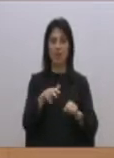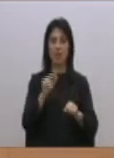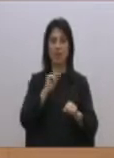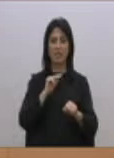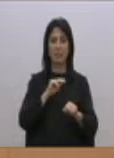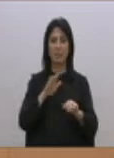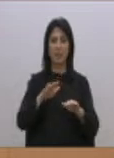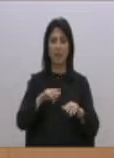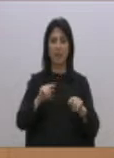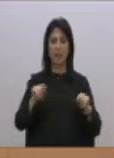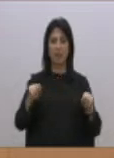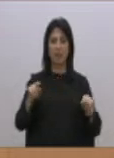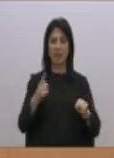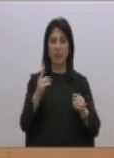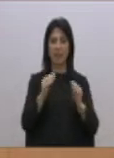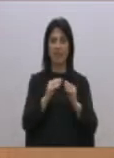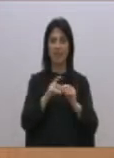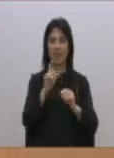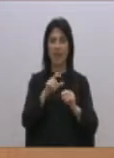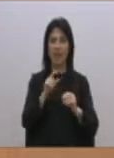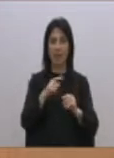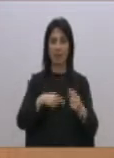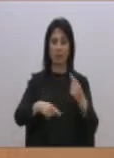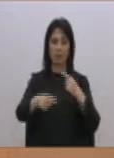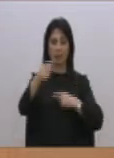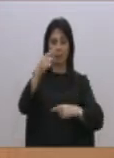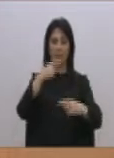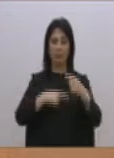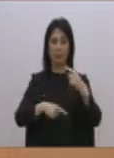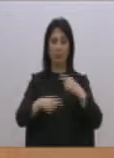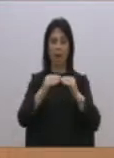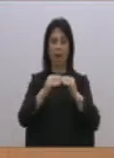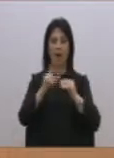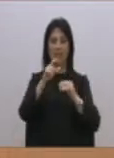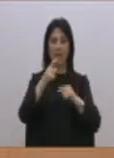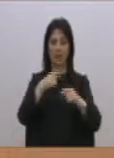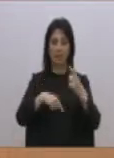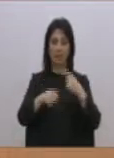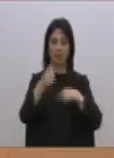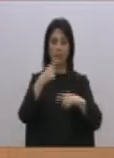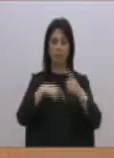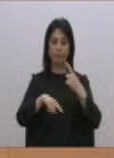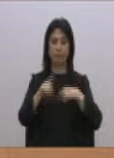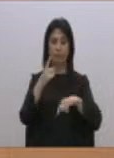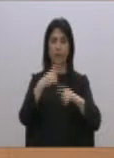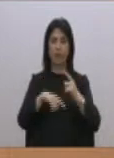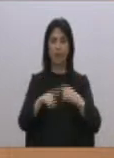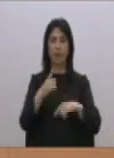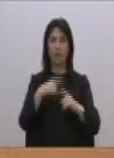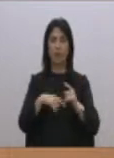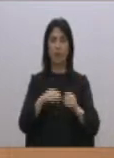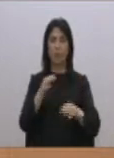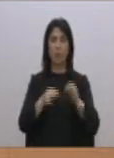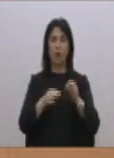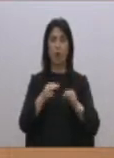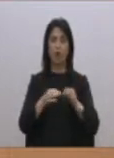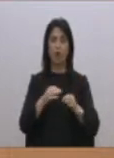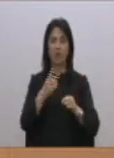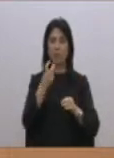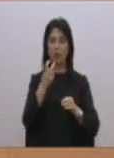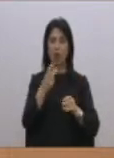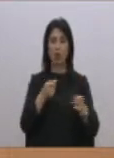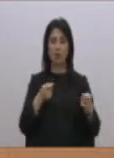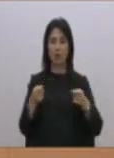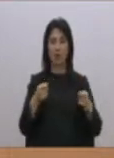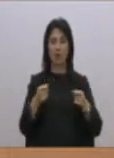მეტი ადმინამდეობა და ერთი და იგივე ადამიანები კარუსელის პრინციპით 10 კაცი დადიოდეს და მთელი 200 მოსამართლეს მართავდეს.